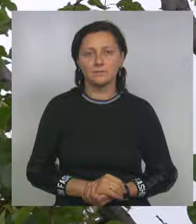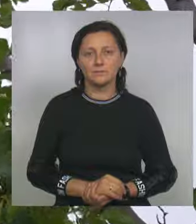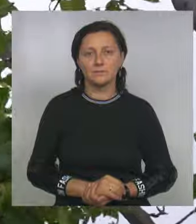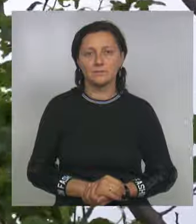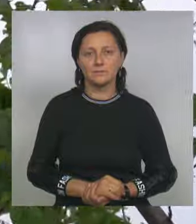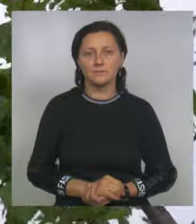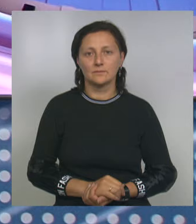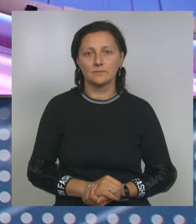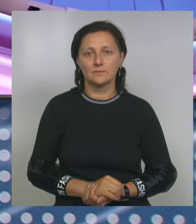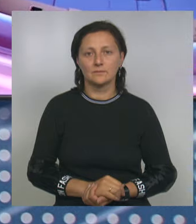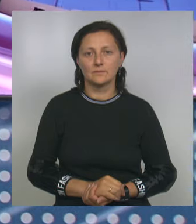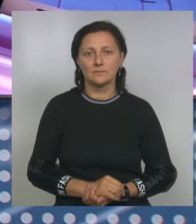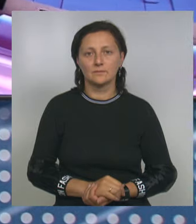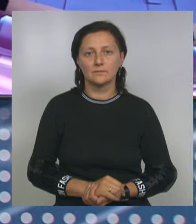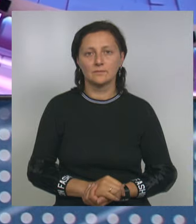Эмире Белогорье.